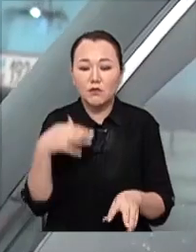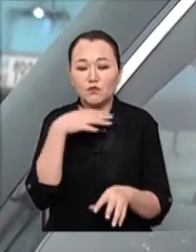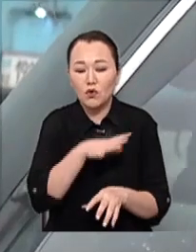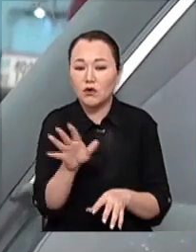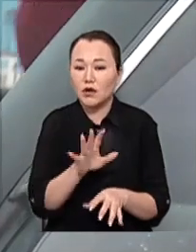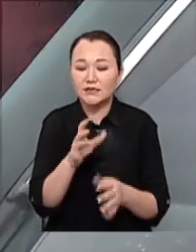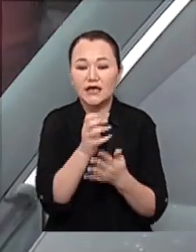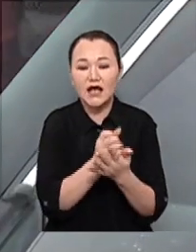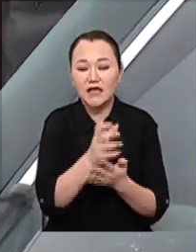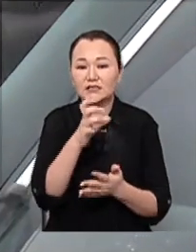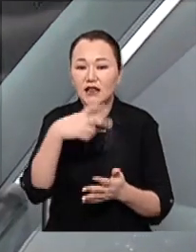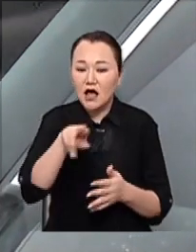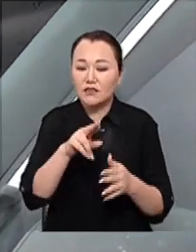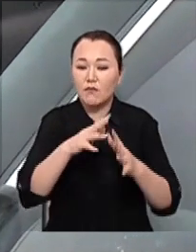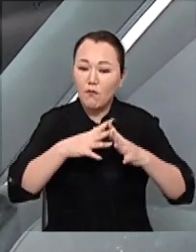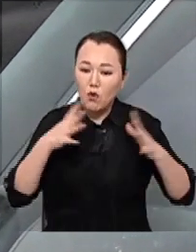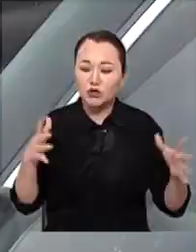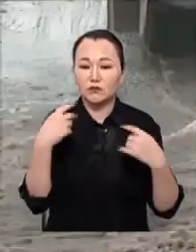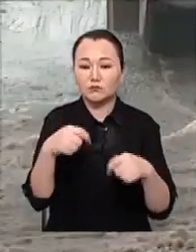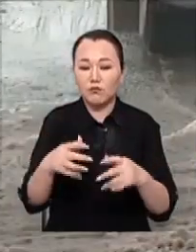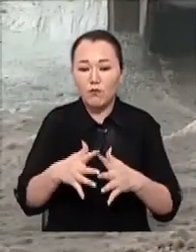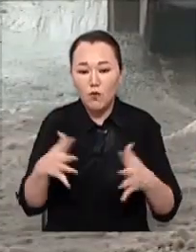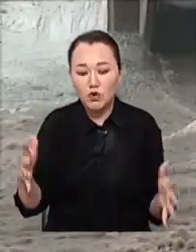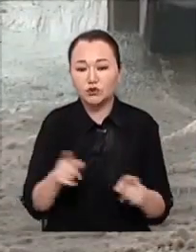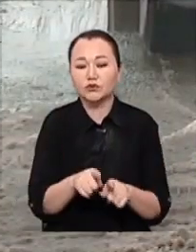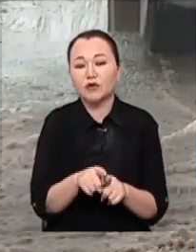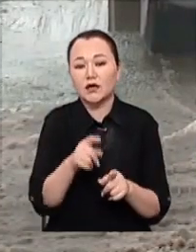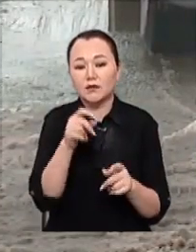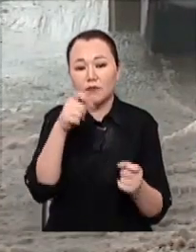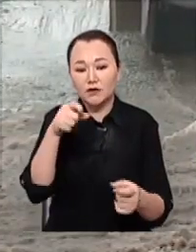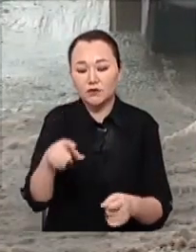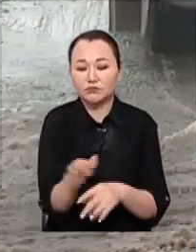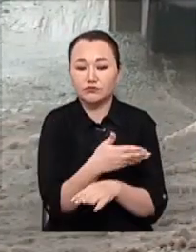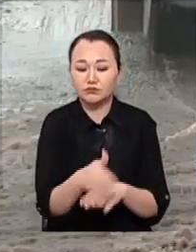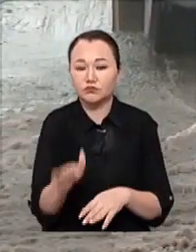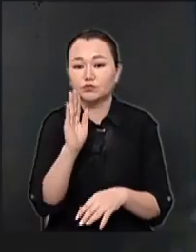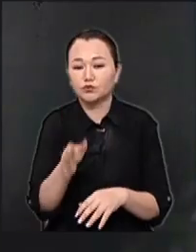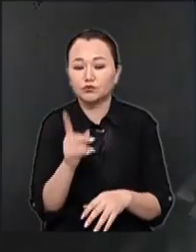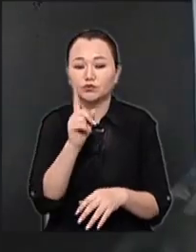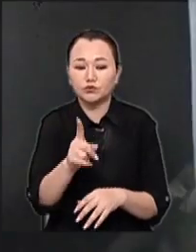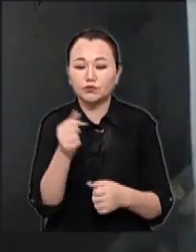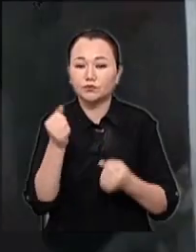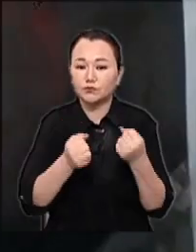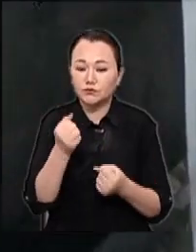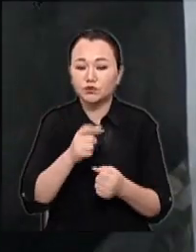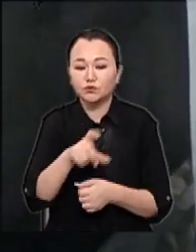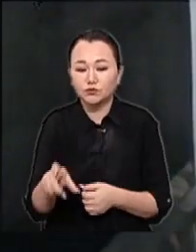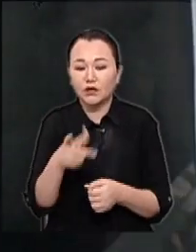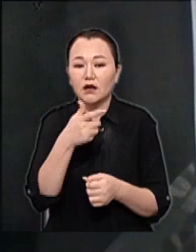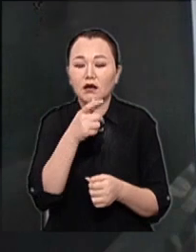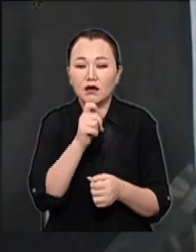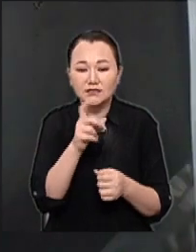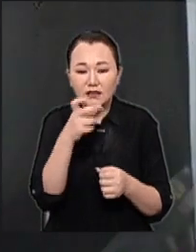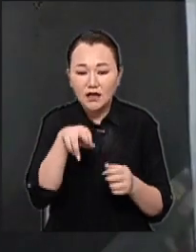емес, қоймасының кеңдігі, сатылымның көптігі сынды критерийлерге сай бөлінетін жеткізді. Бірақ көлік жүргізушілердің қоймаға барып